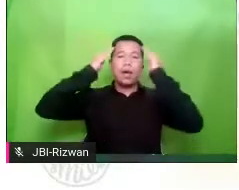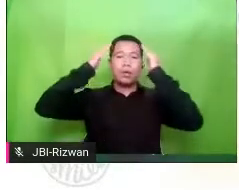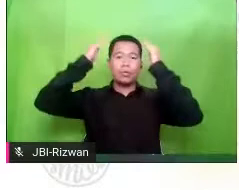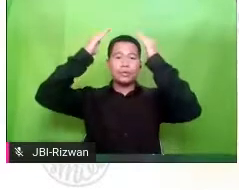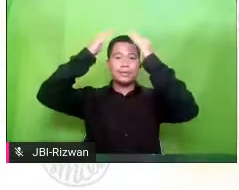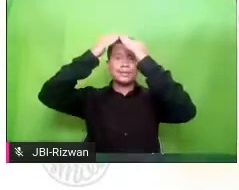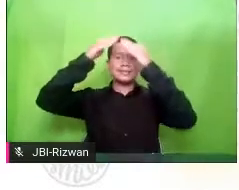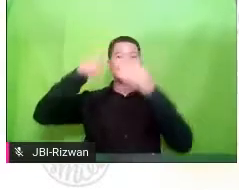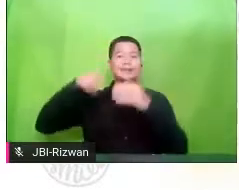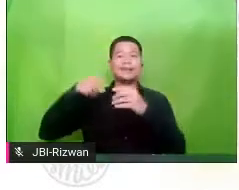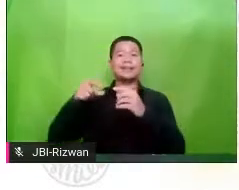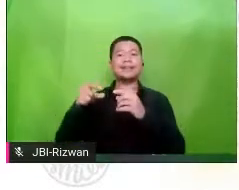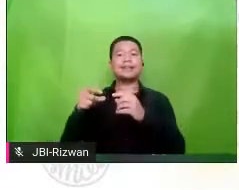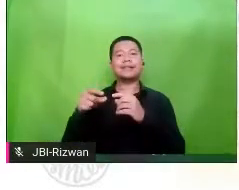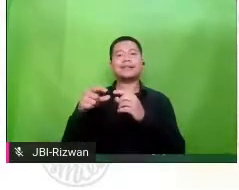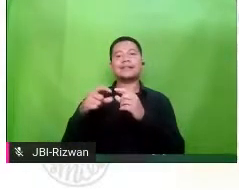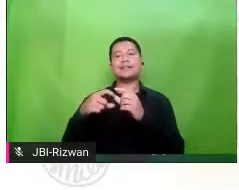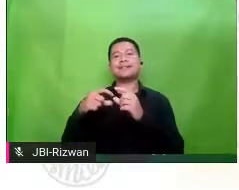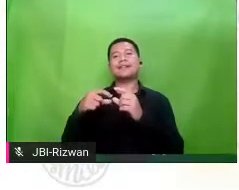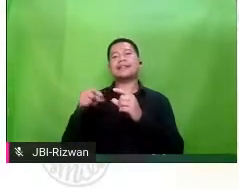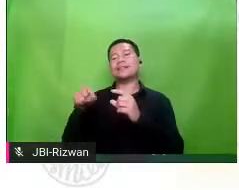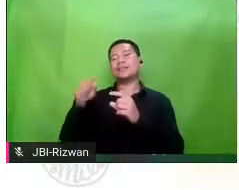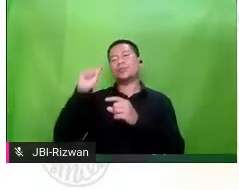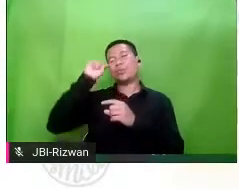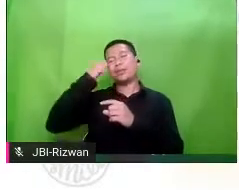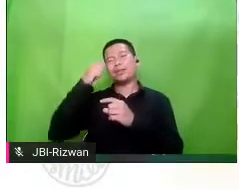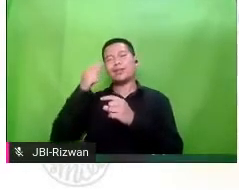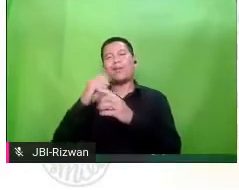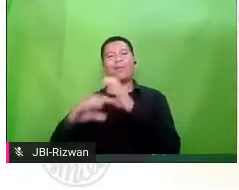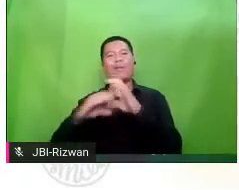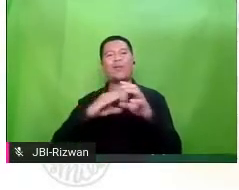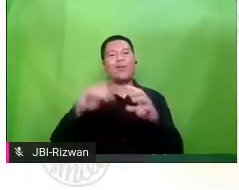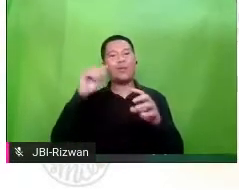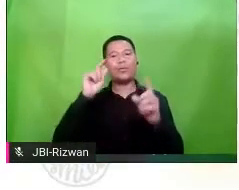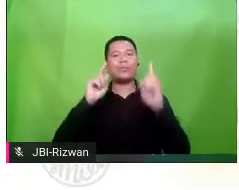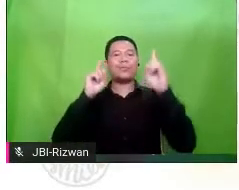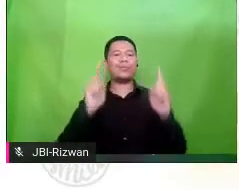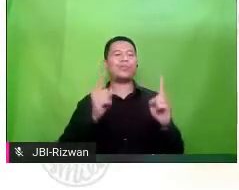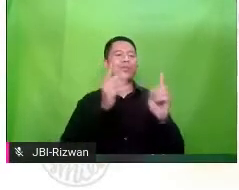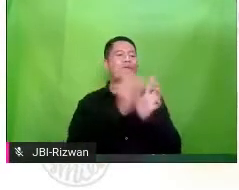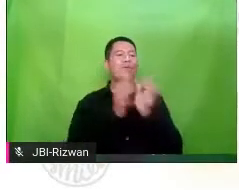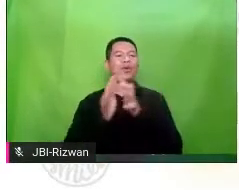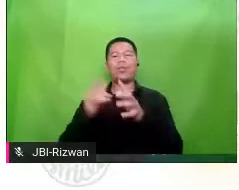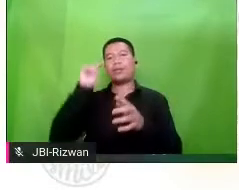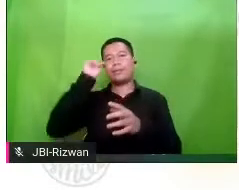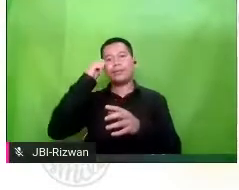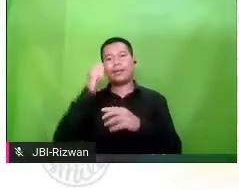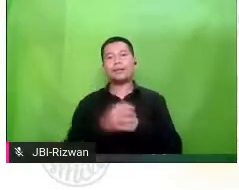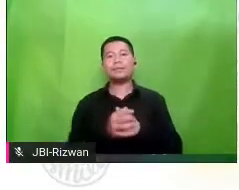sekali untuk melakukan interaksi dengan lawan bicaranya. Nah, kelompok